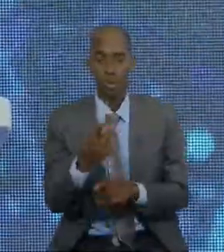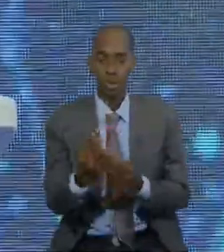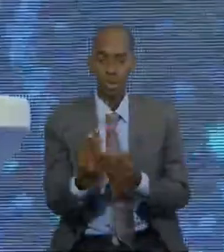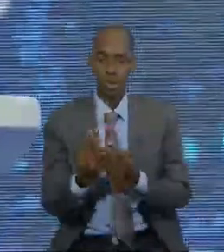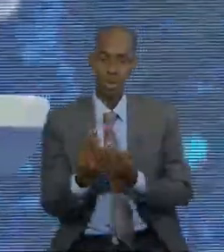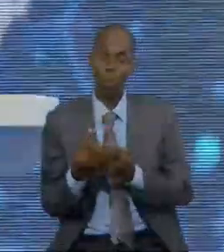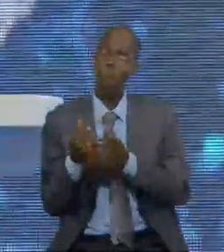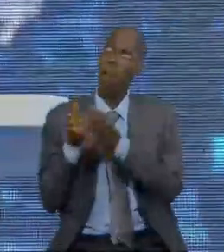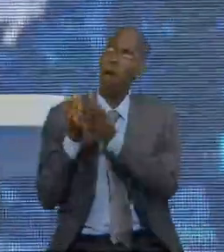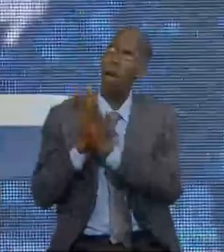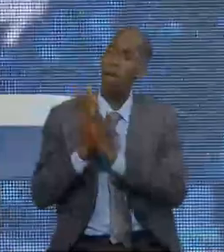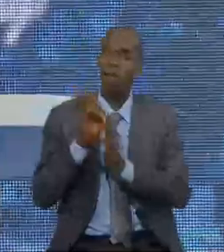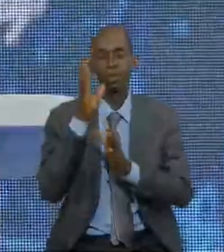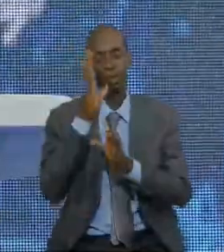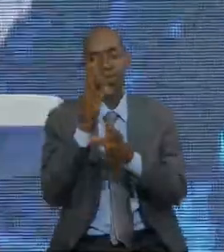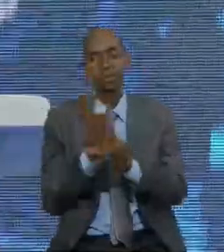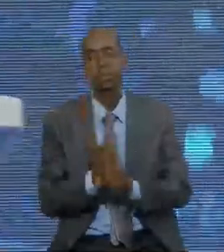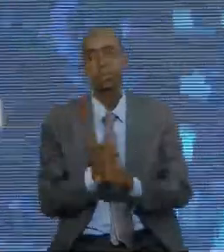pour toi ce soir